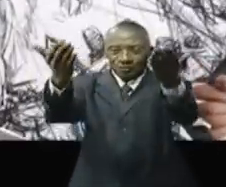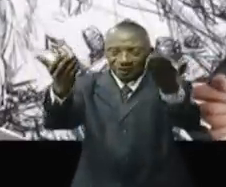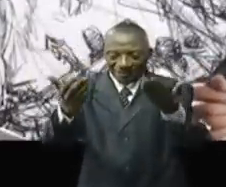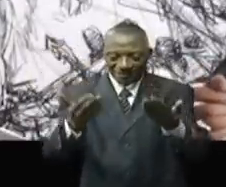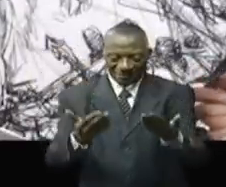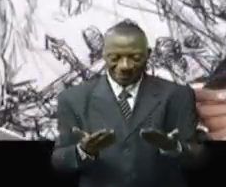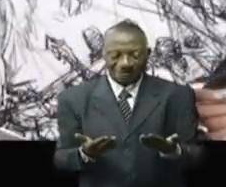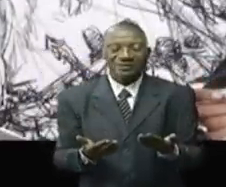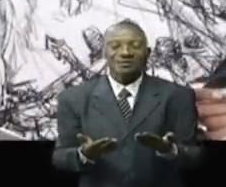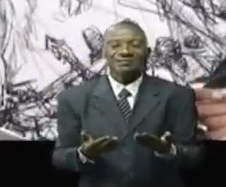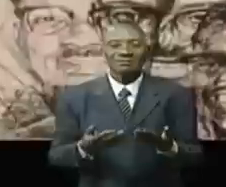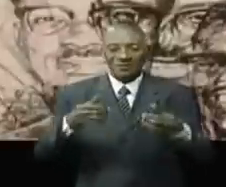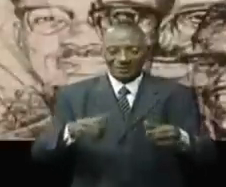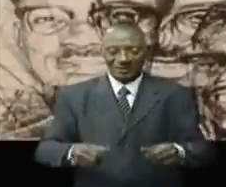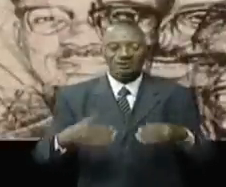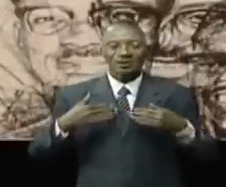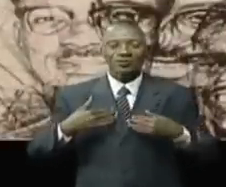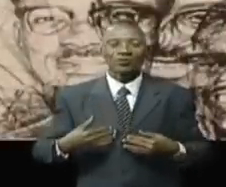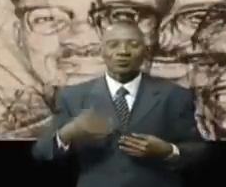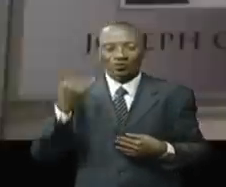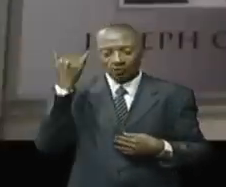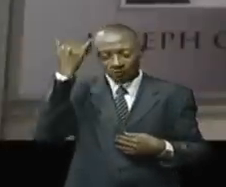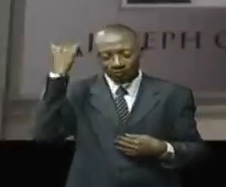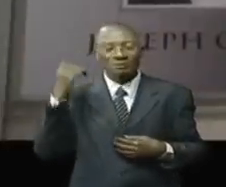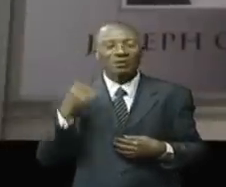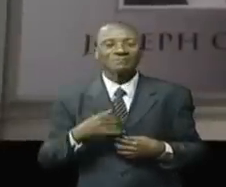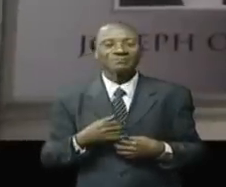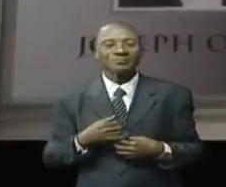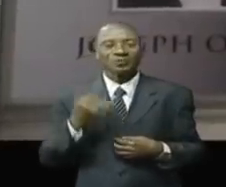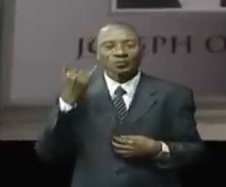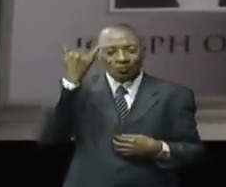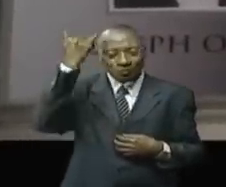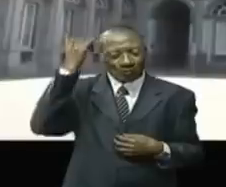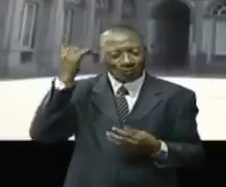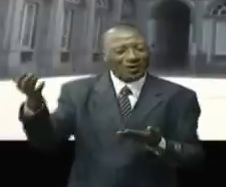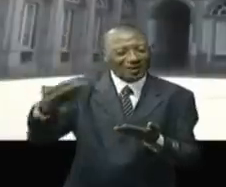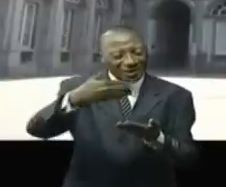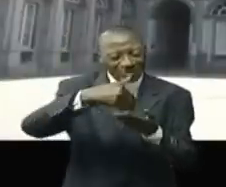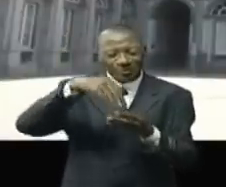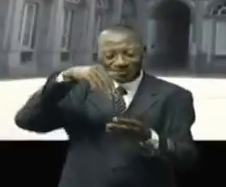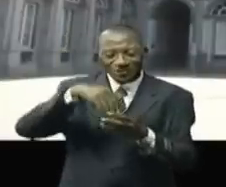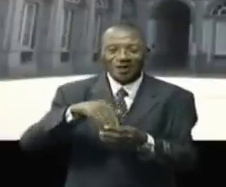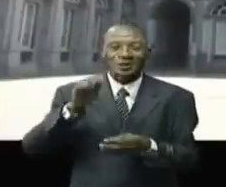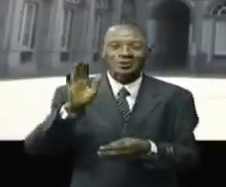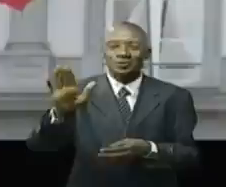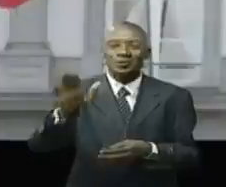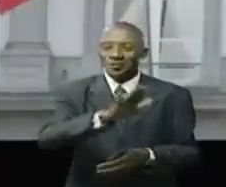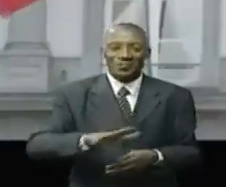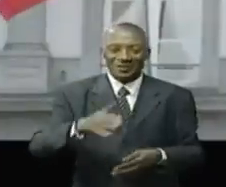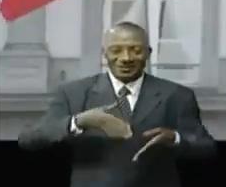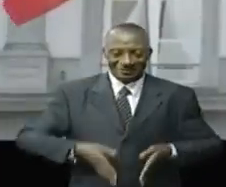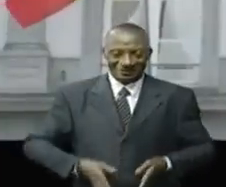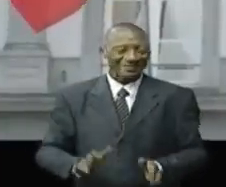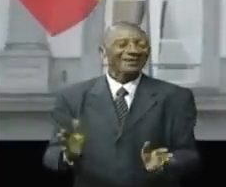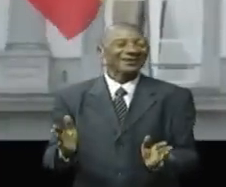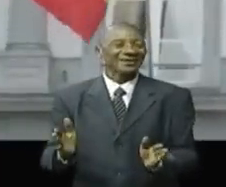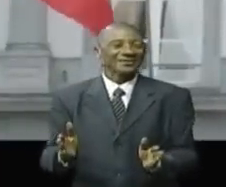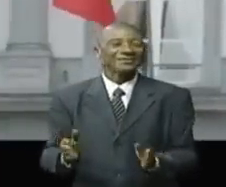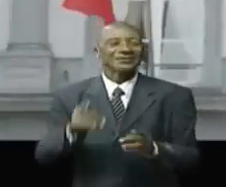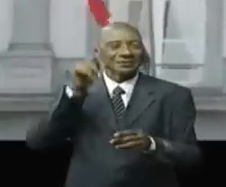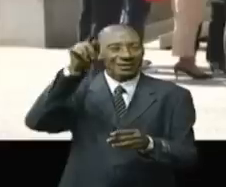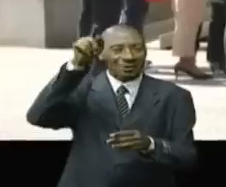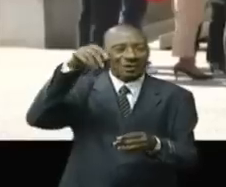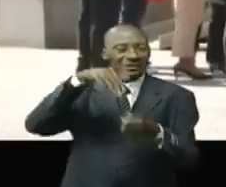la dépouille de Lumumba. Lumumba retrouvera sa terre natale à l'issue d'un périple qui va être entamé au Palais d'Egmont à Bruxelles après